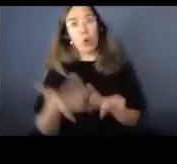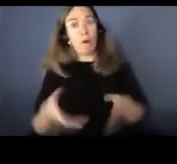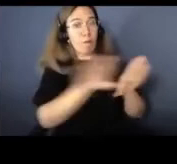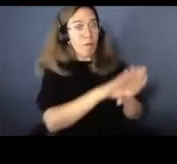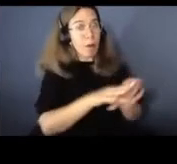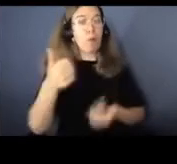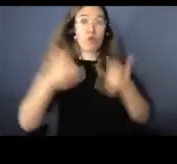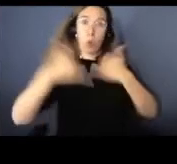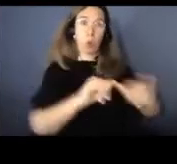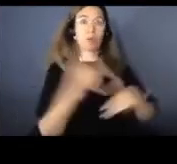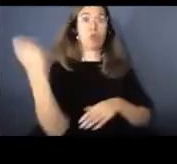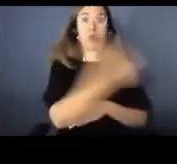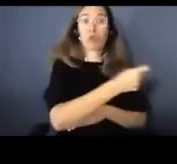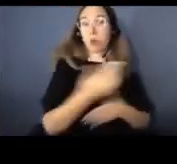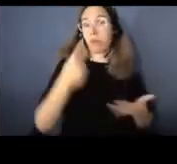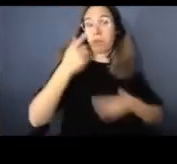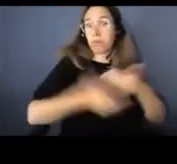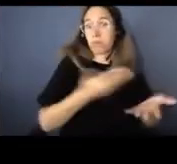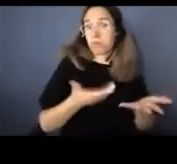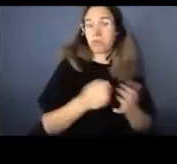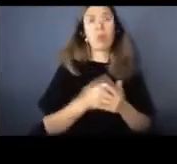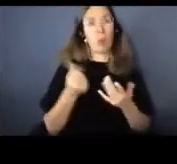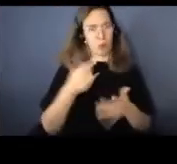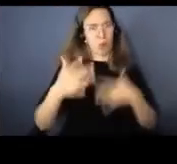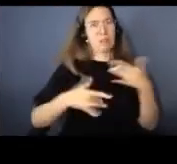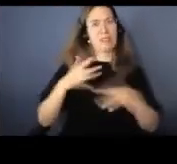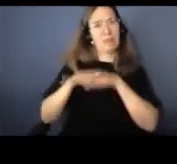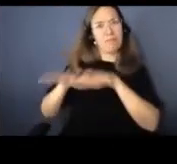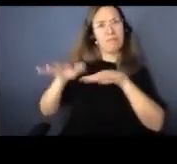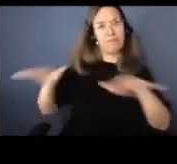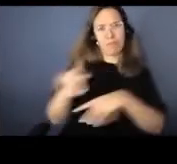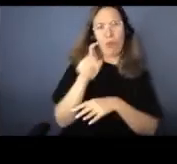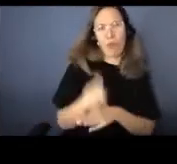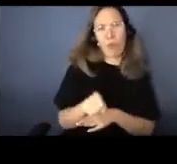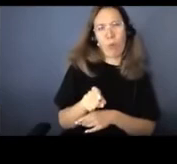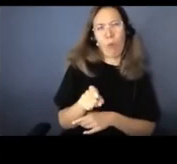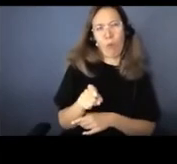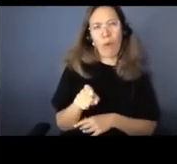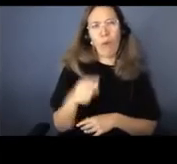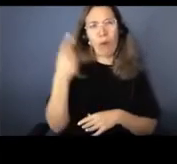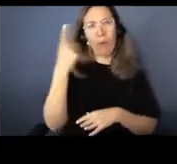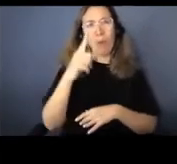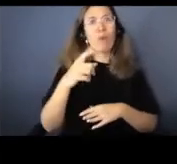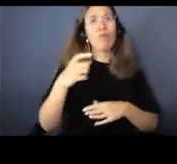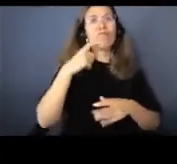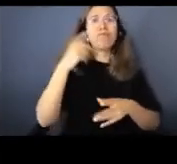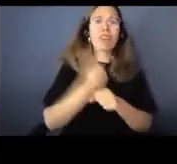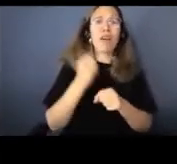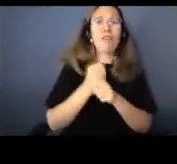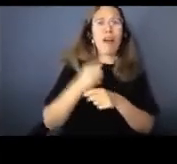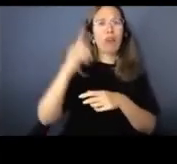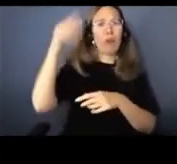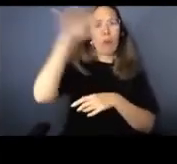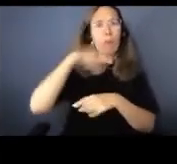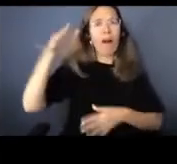ou de le poursuivre. Donc, il y a une certaine sensibilisation à y avoir là, ici, au niveau des employés de l'État. Et ensuite, la